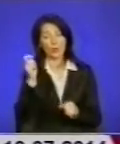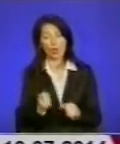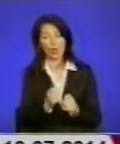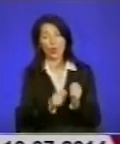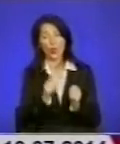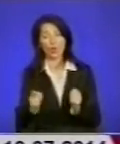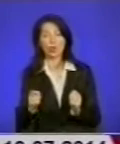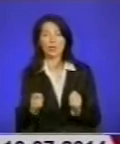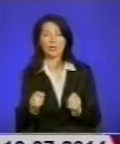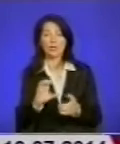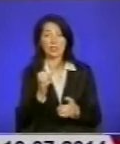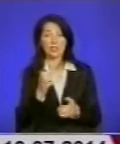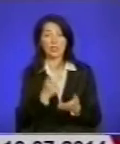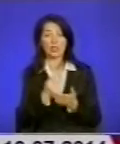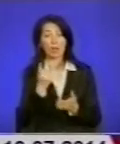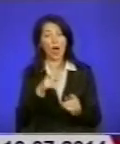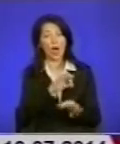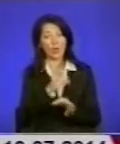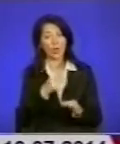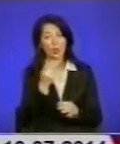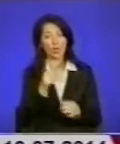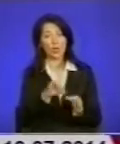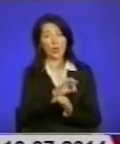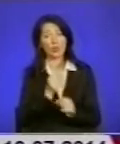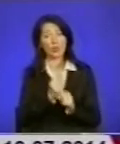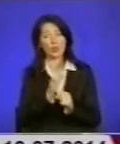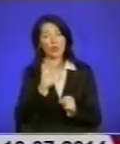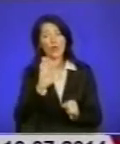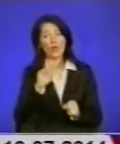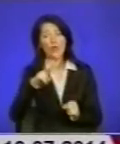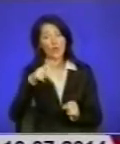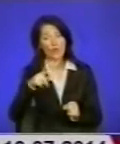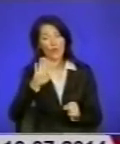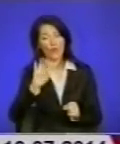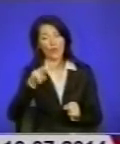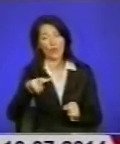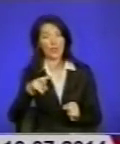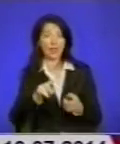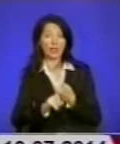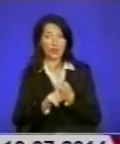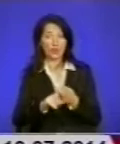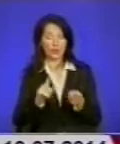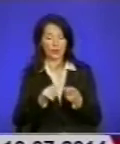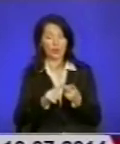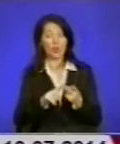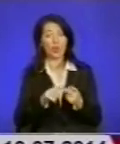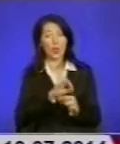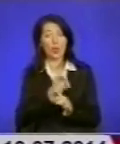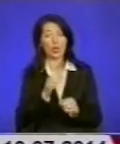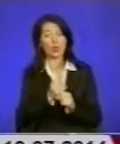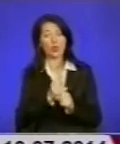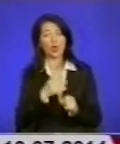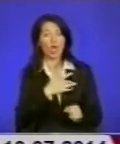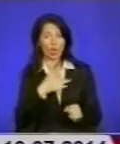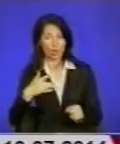У них є 2 проекти. Вони один проект працюють безпосередньо з інфікованими, а другий проект вони працюють з тубхворими, які звільняються.